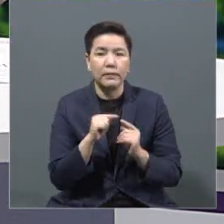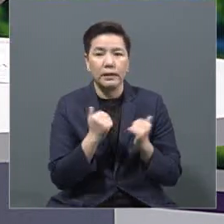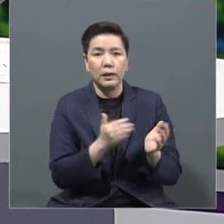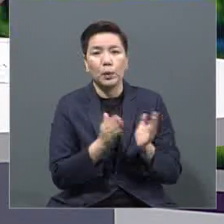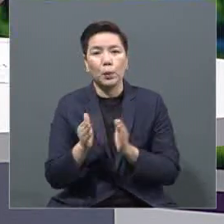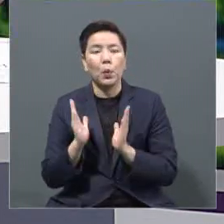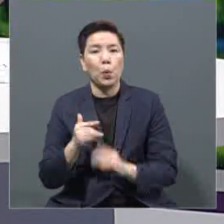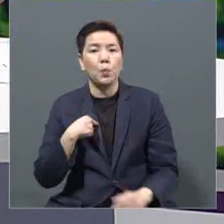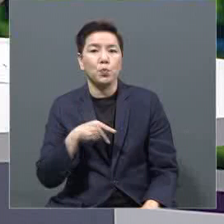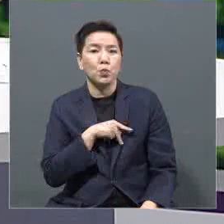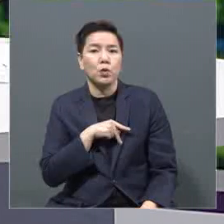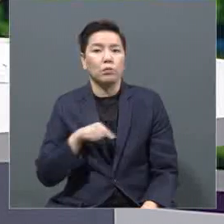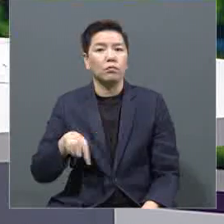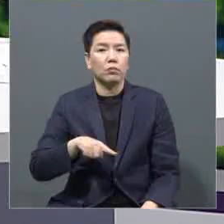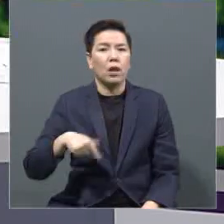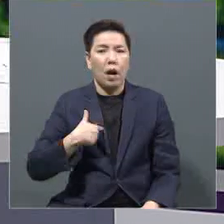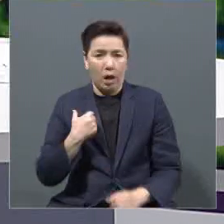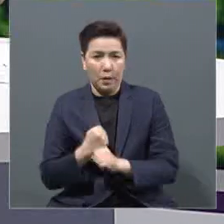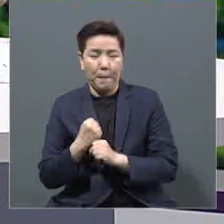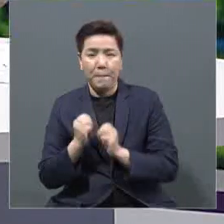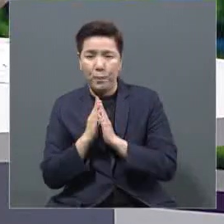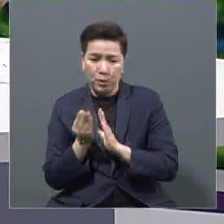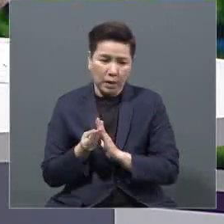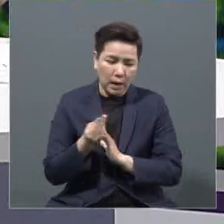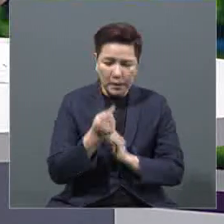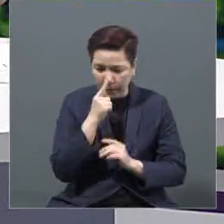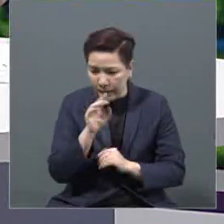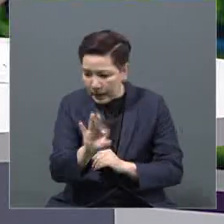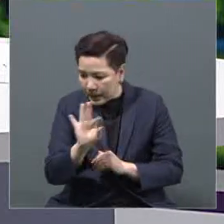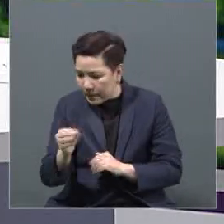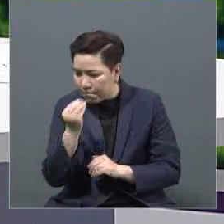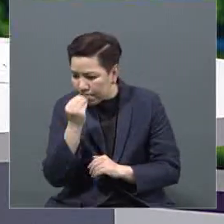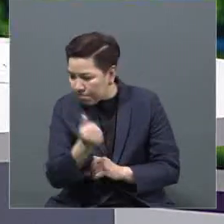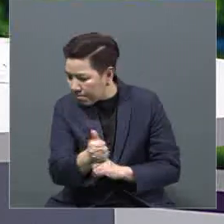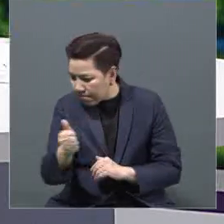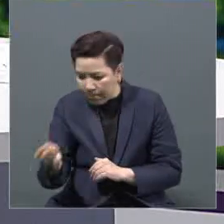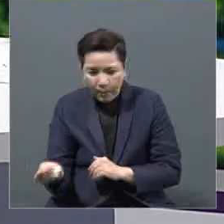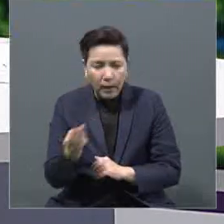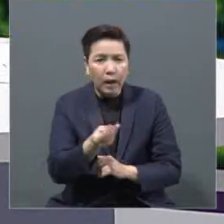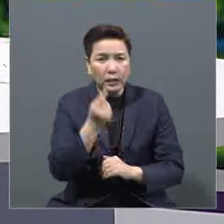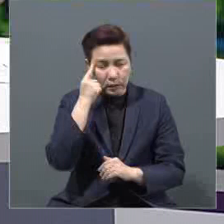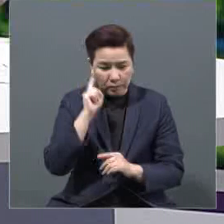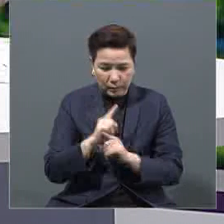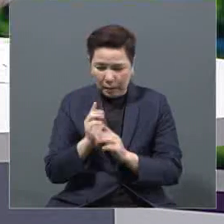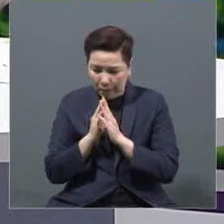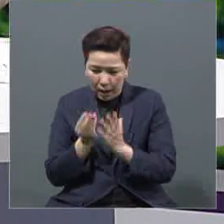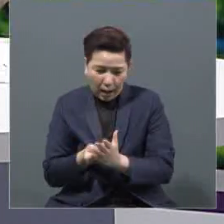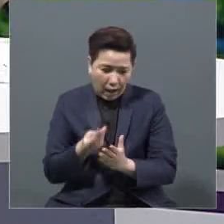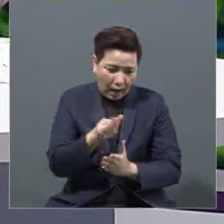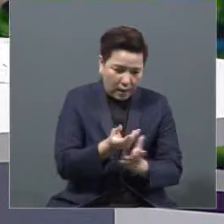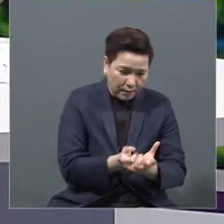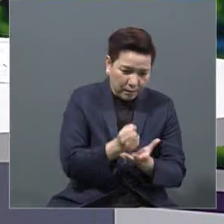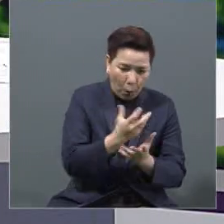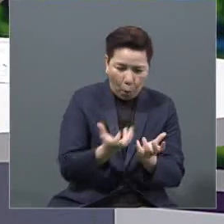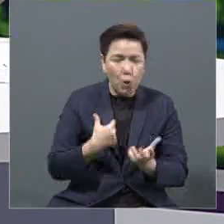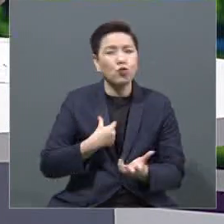พุทธศาสนิกชนอย่างเราอยากจะทำบุญก็พยายามเลือกอาหารนิดนึงหลายคนบอกว่าเวลาที่จะใส่บาตรอะไรสักอย่างเนี่ยเอา